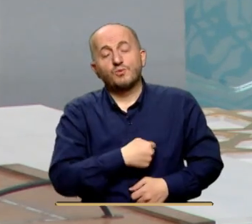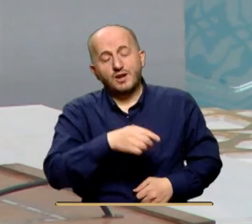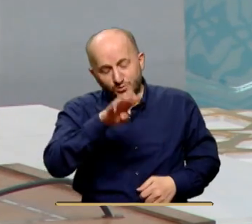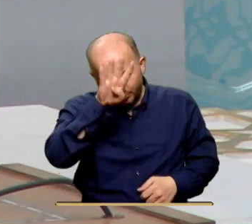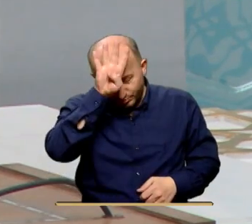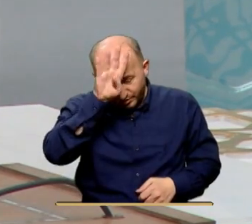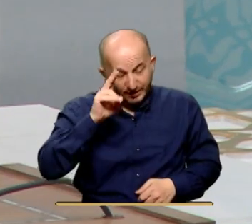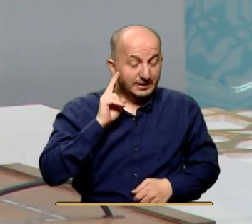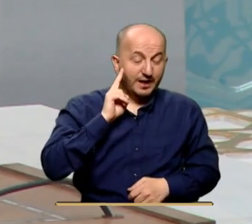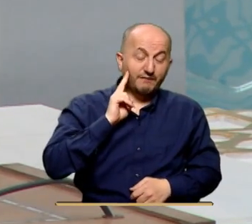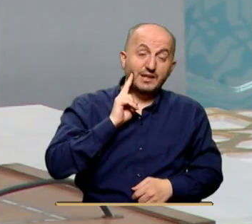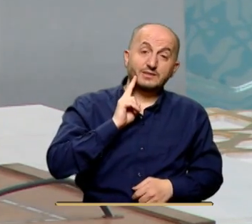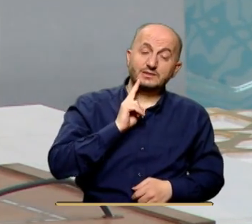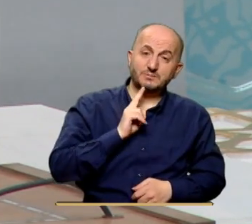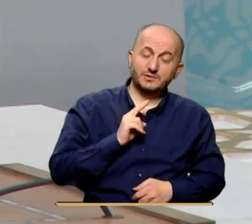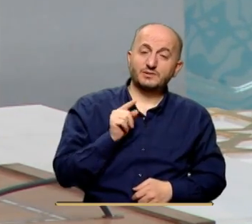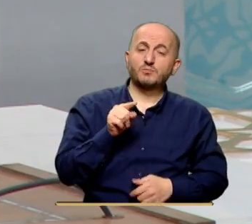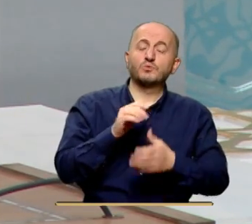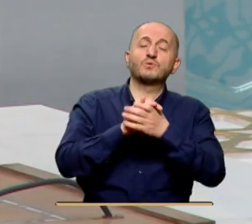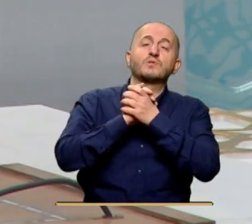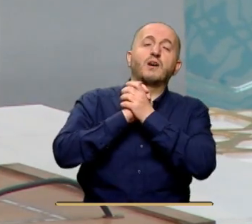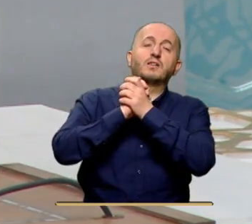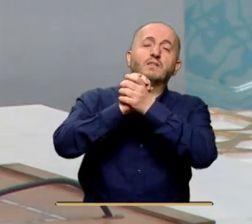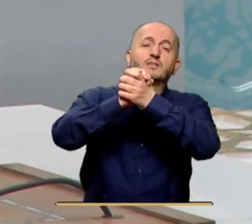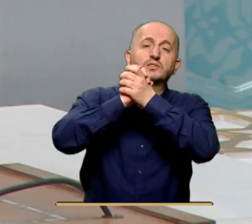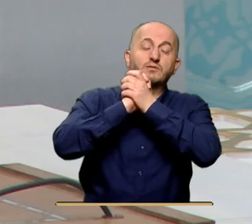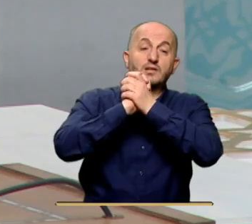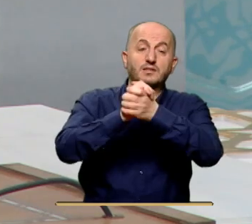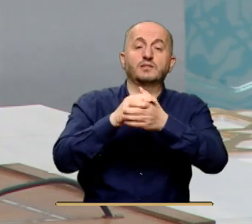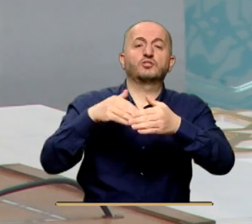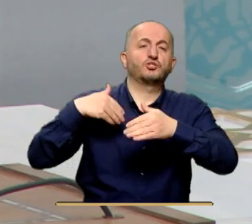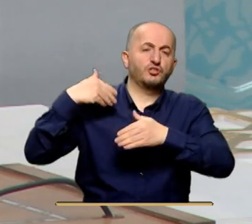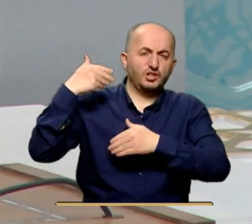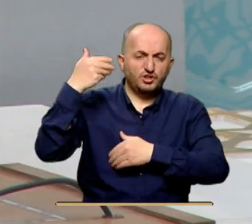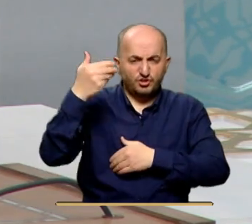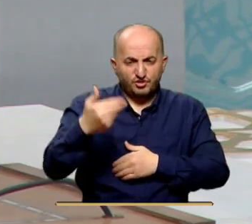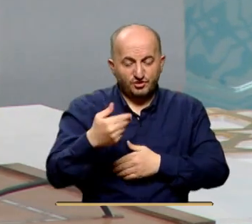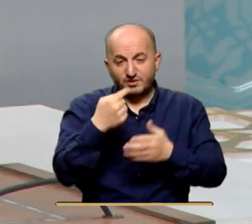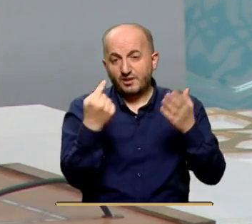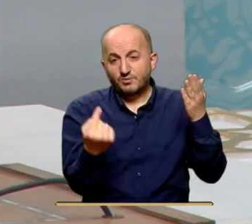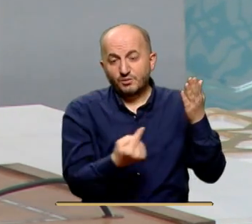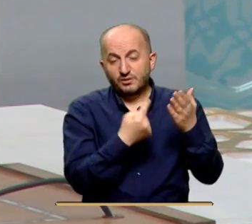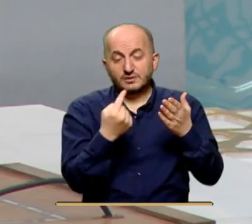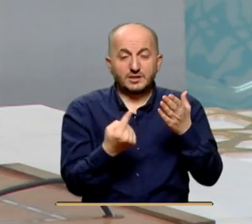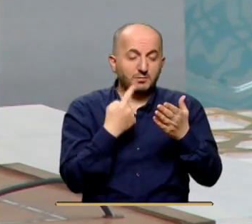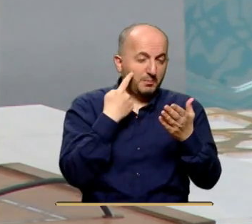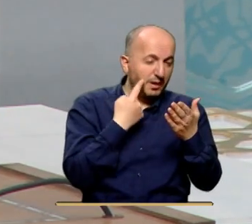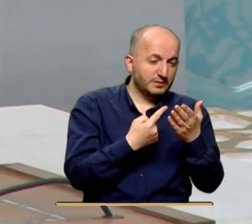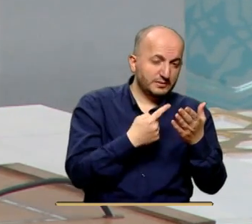sultanı Efendimizin bu yalvarış ve yakarışı neticesinde Kur'an-ı Kerim'e